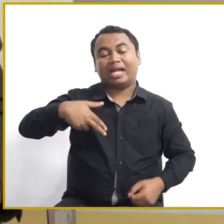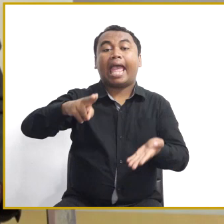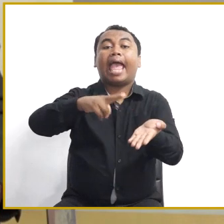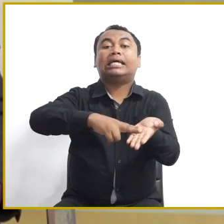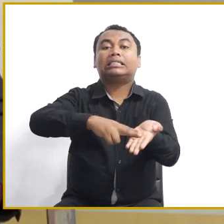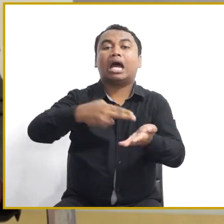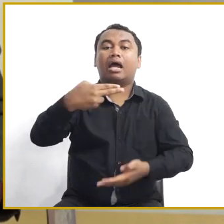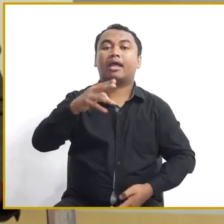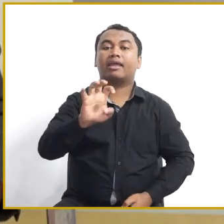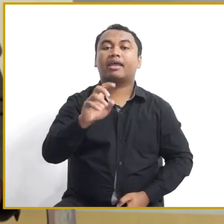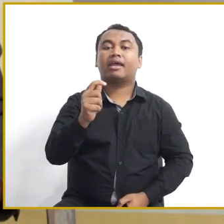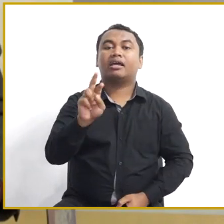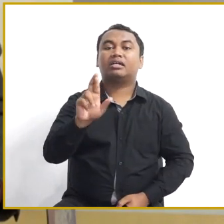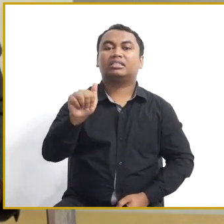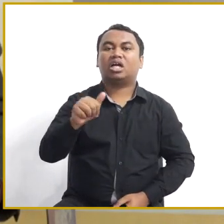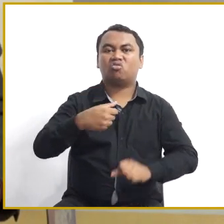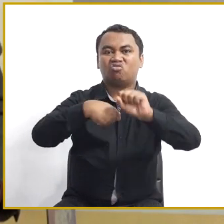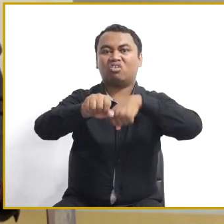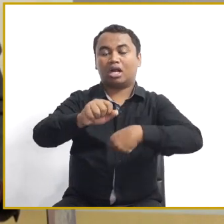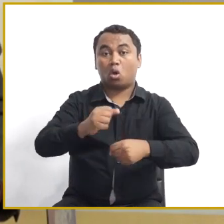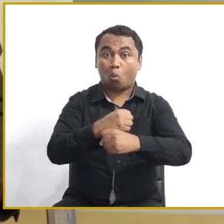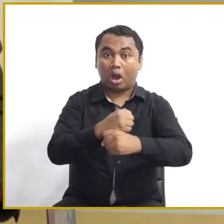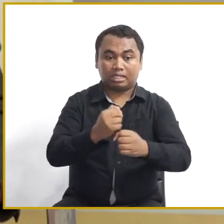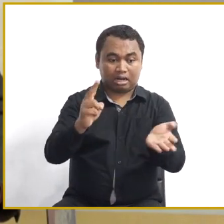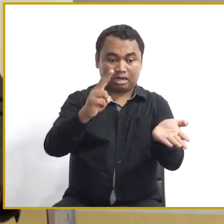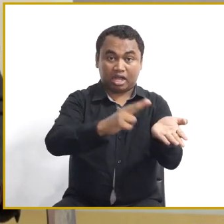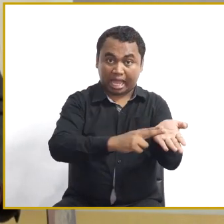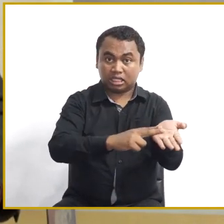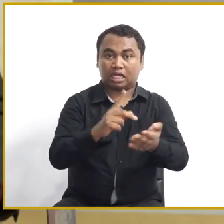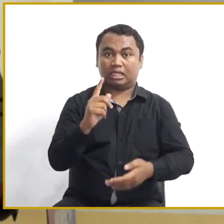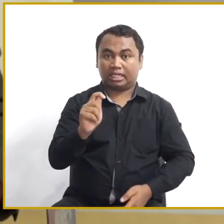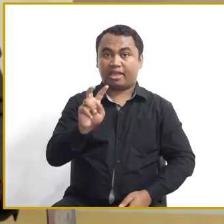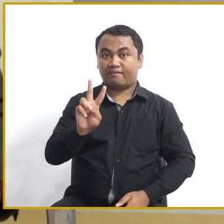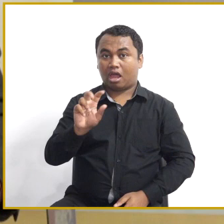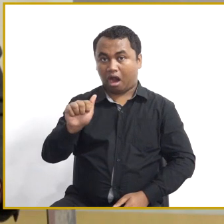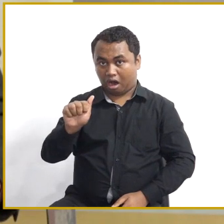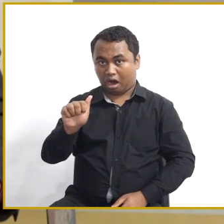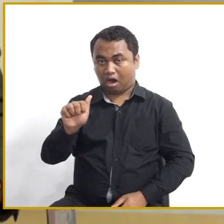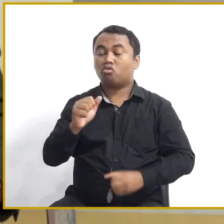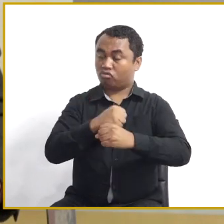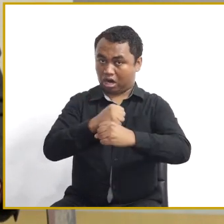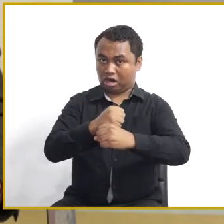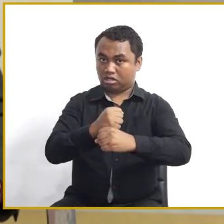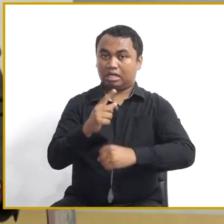Os tiquiaué taxa sobre a valor ajuste. Quantos mais técnicos aquele? TVA.